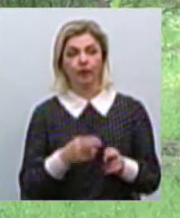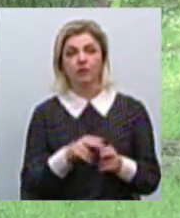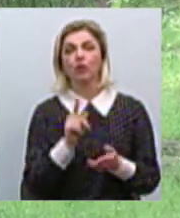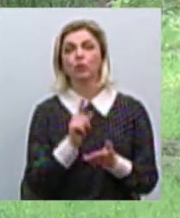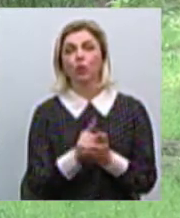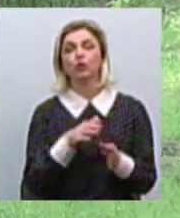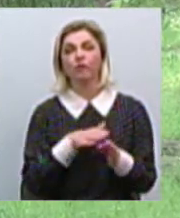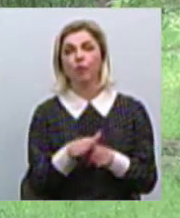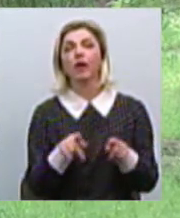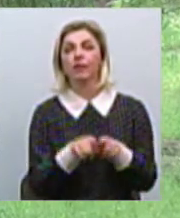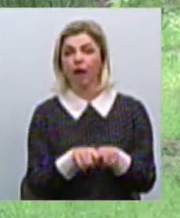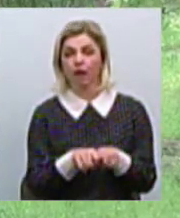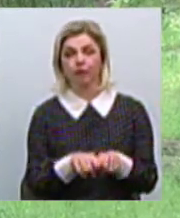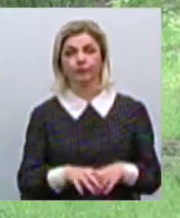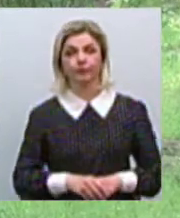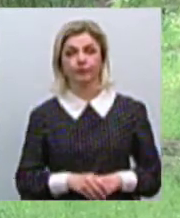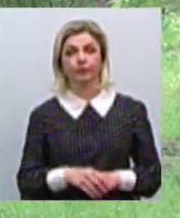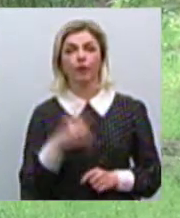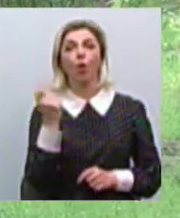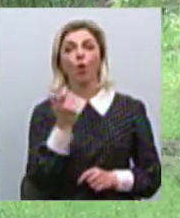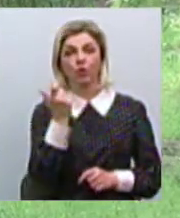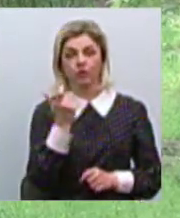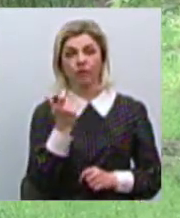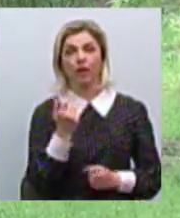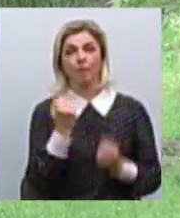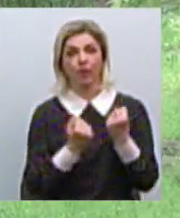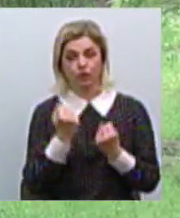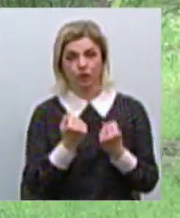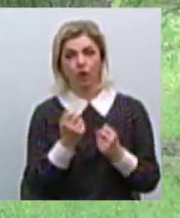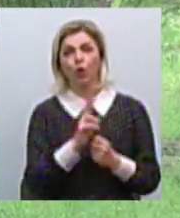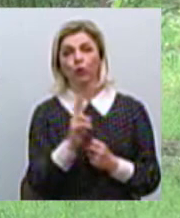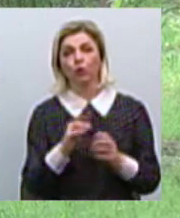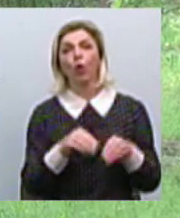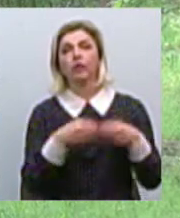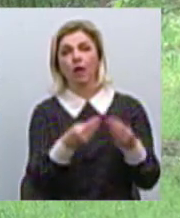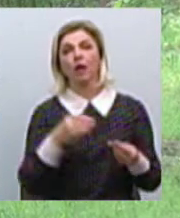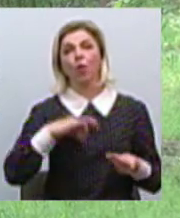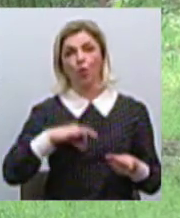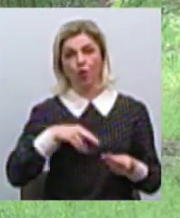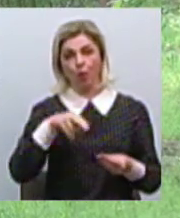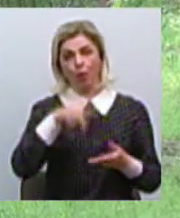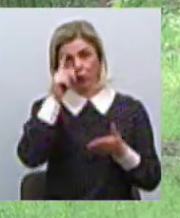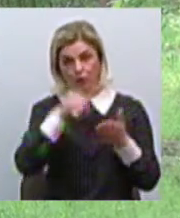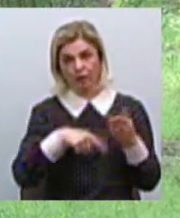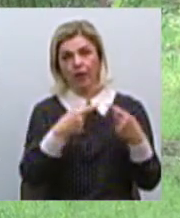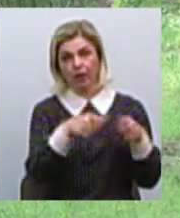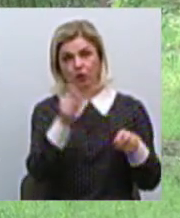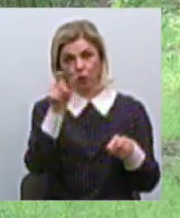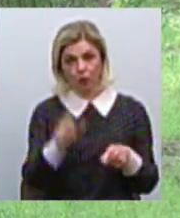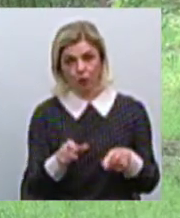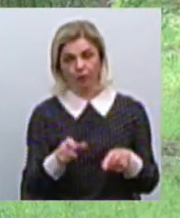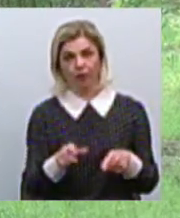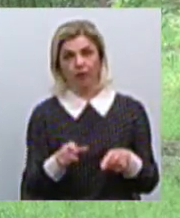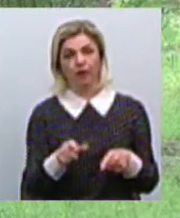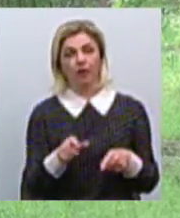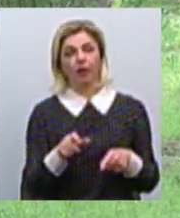відбуватися наступним чином. Власник транспортного засобу, який надав користування за довіреністю іншій особі, і